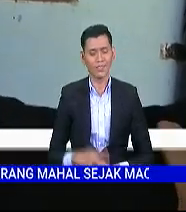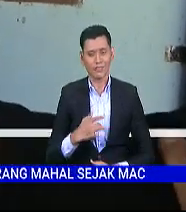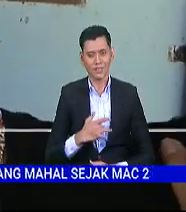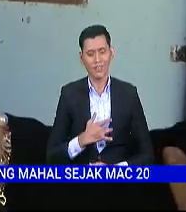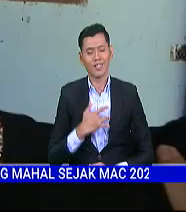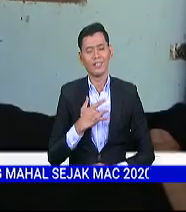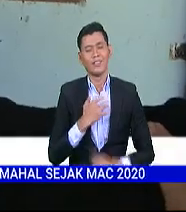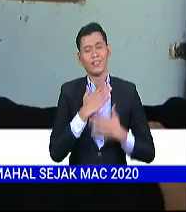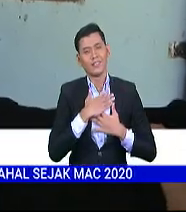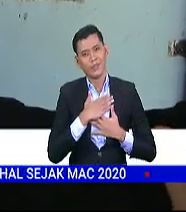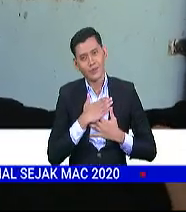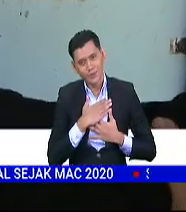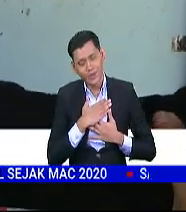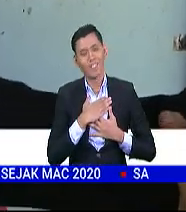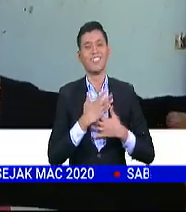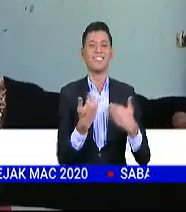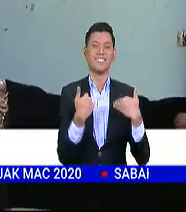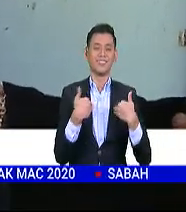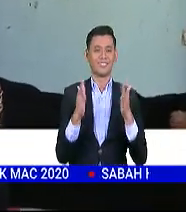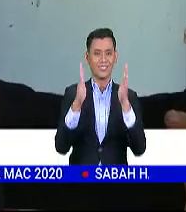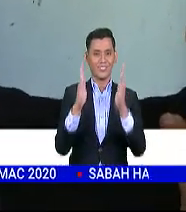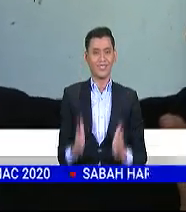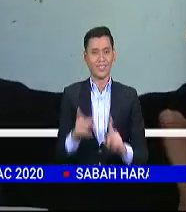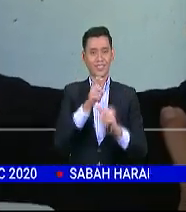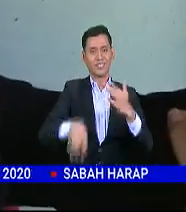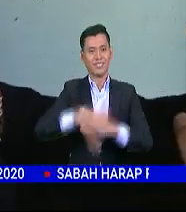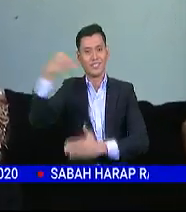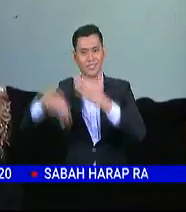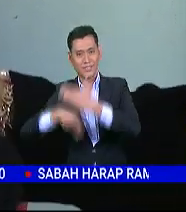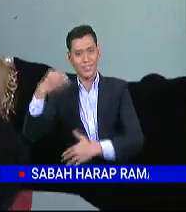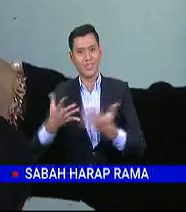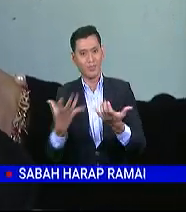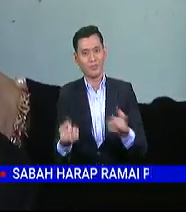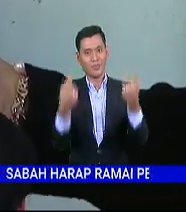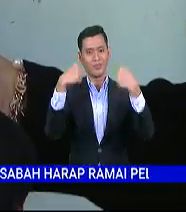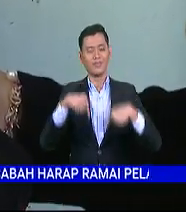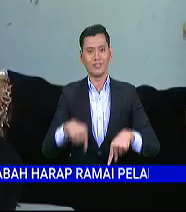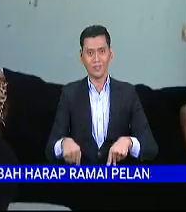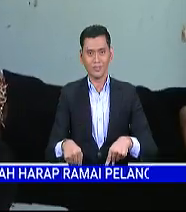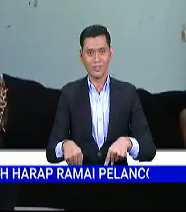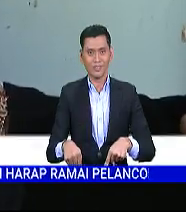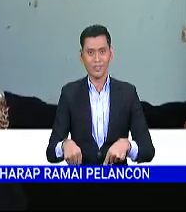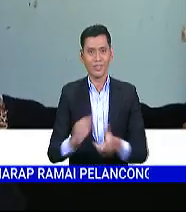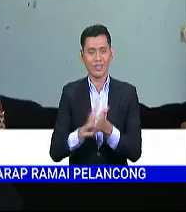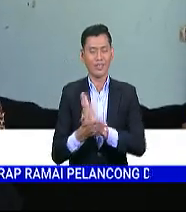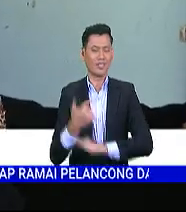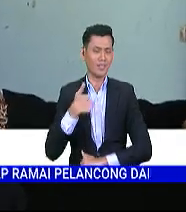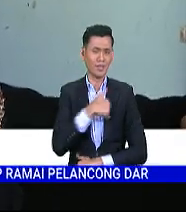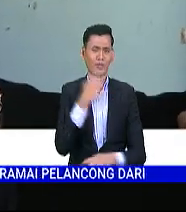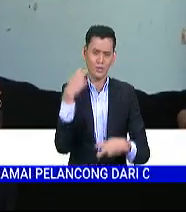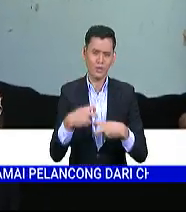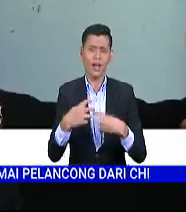Rasanya lapang sikit. Ada juga orang daripada luar-luar ni nak datang. Jadi kita dalam susah-susah